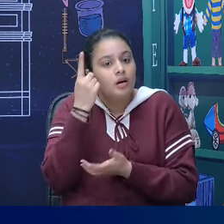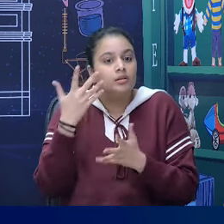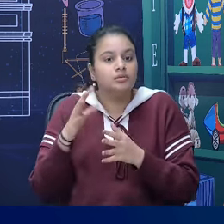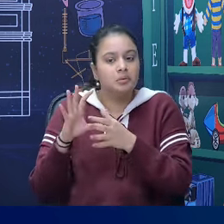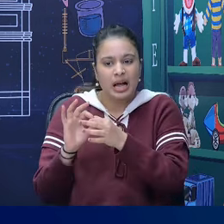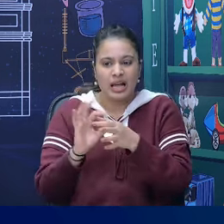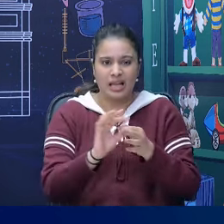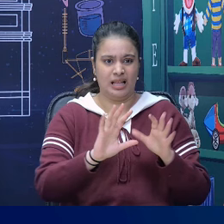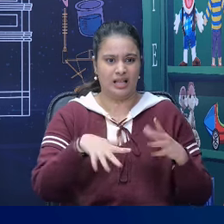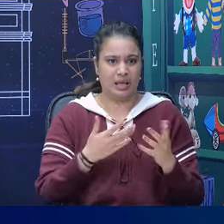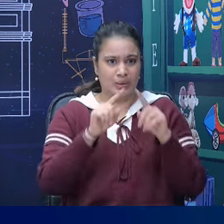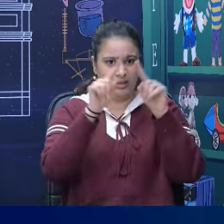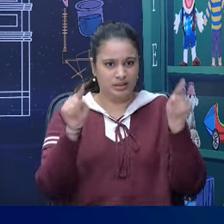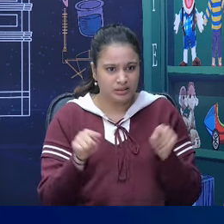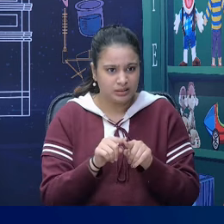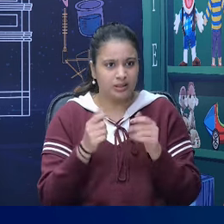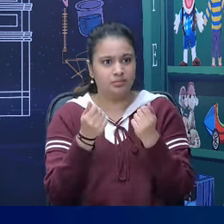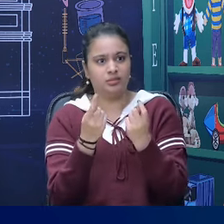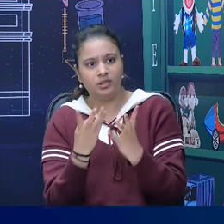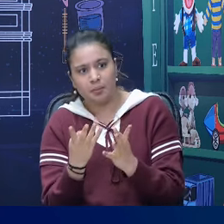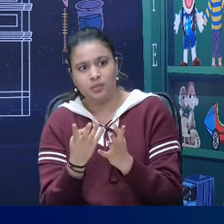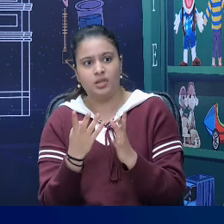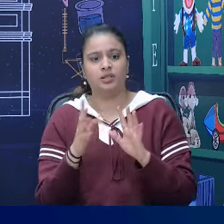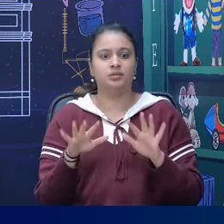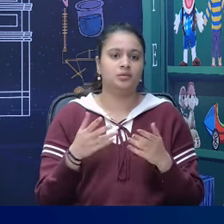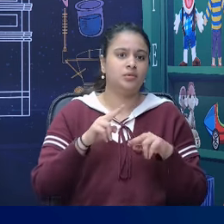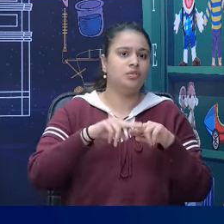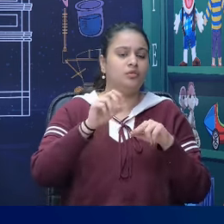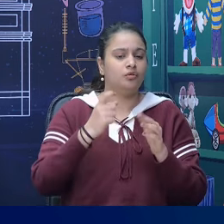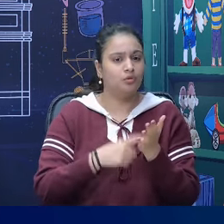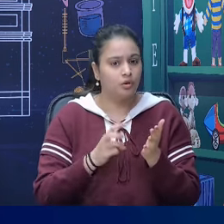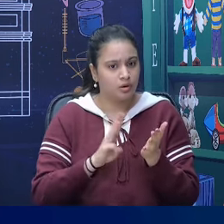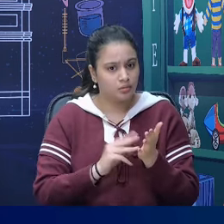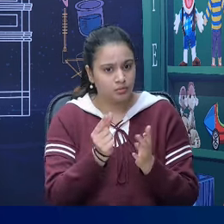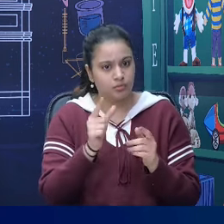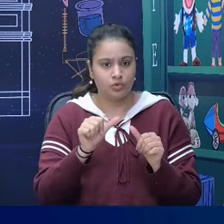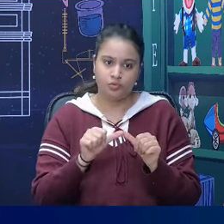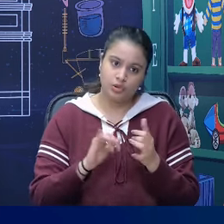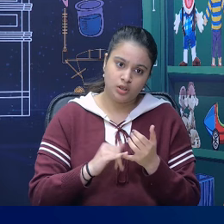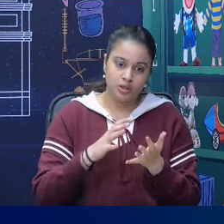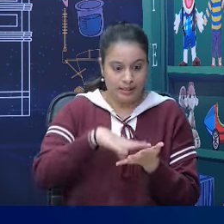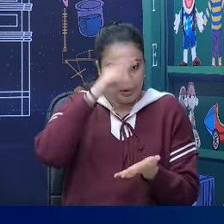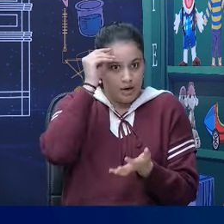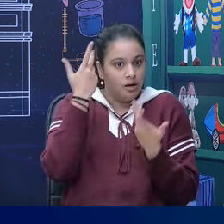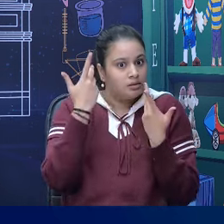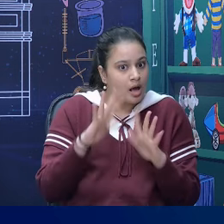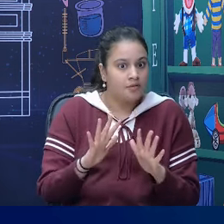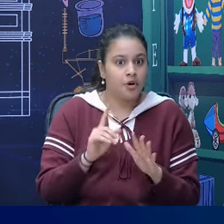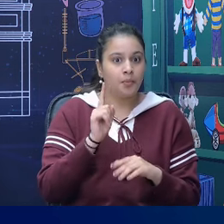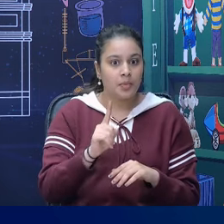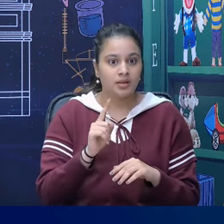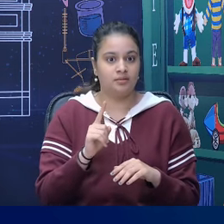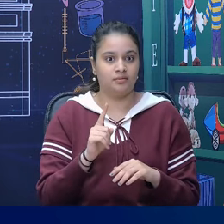कनेक्ट करना है शेप को नंबर्स को जी फार्मूला को आप मानिए इतने सारे फार्मूला उन्होंने याद किए होते सारे अलजेब्रिक